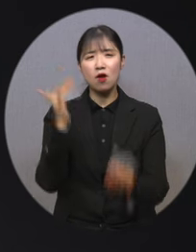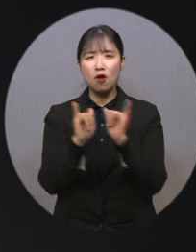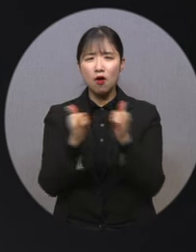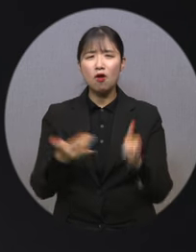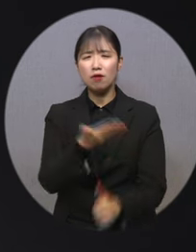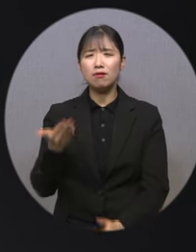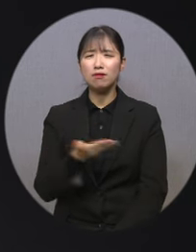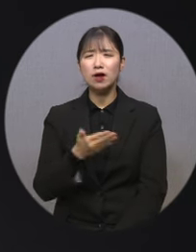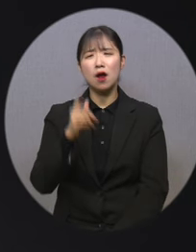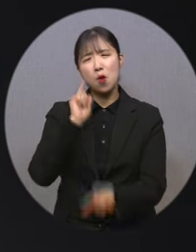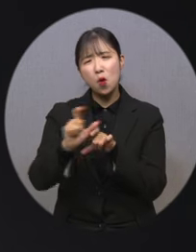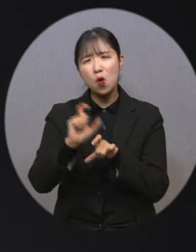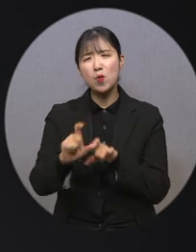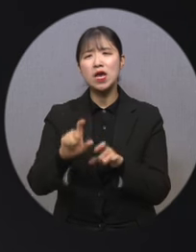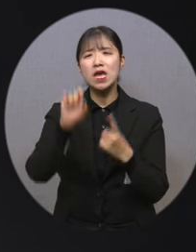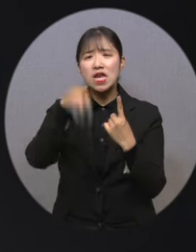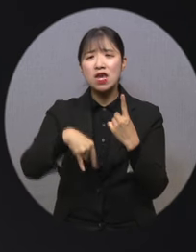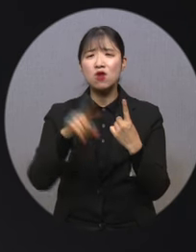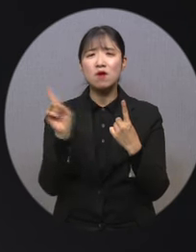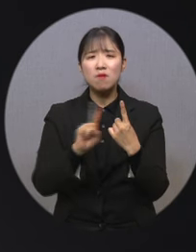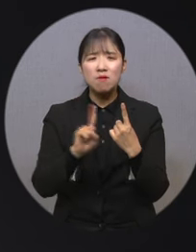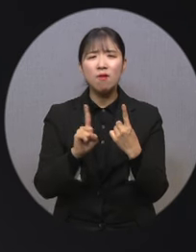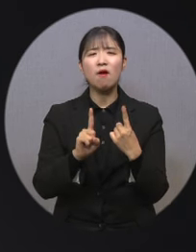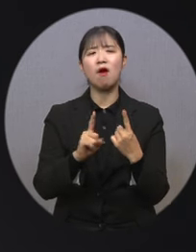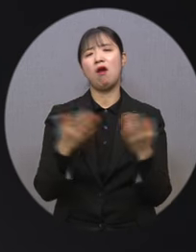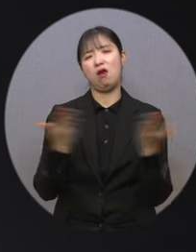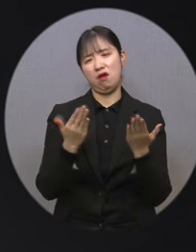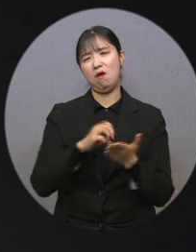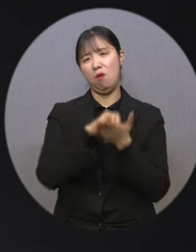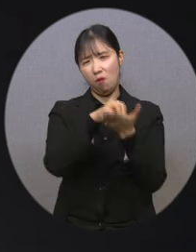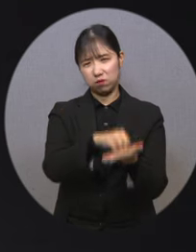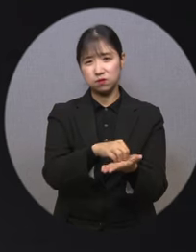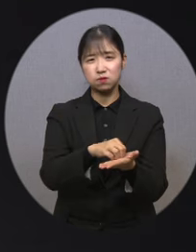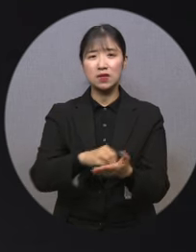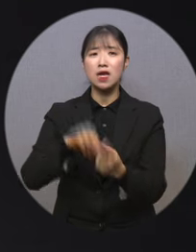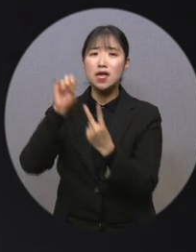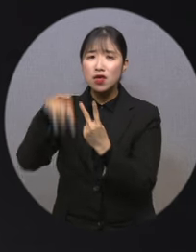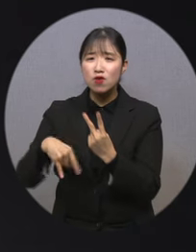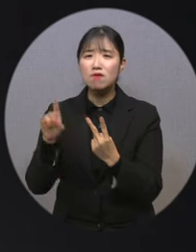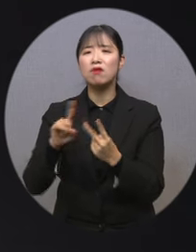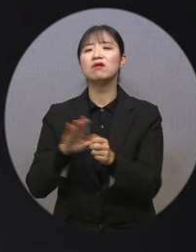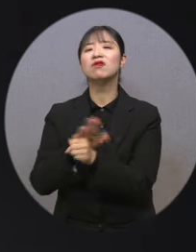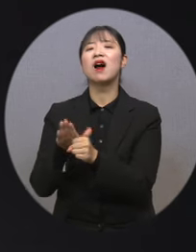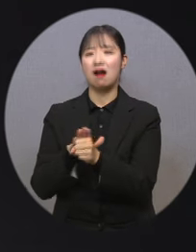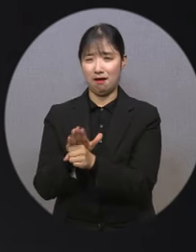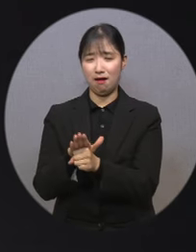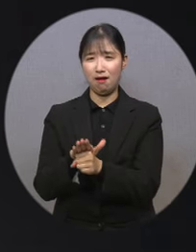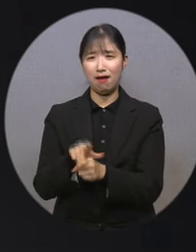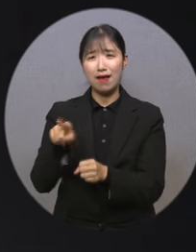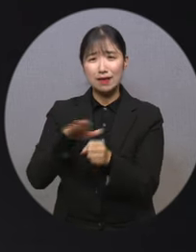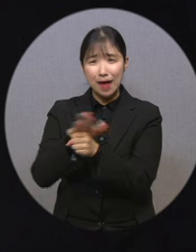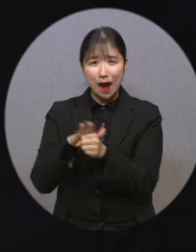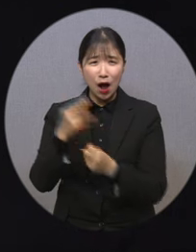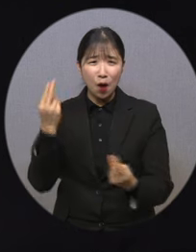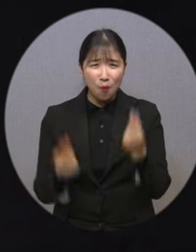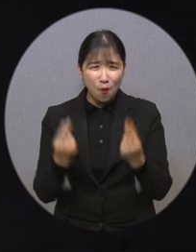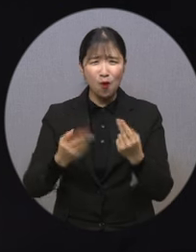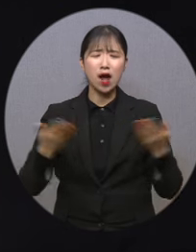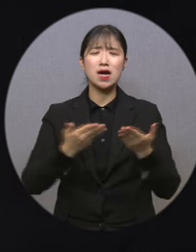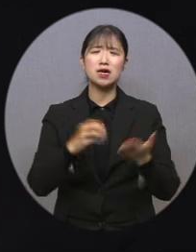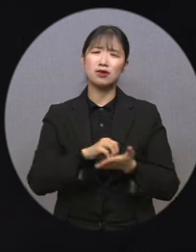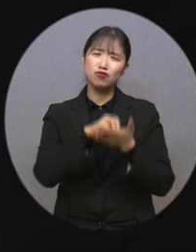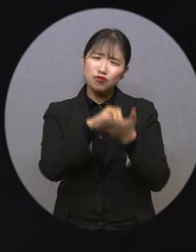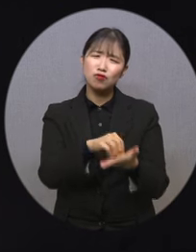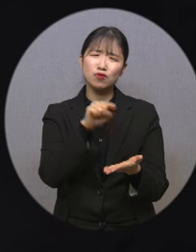고민이요. 1위가 바로 취업이고 2위가 사랑이라고 하더라고요. 자, 그래서 사랑을 제친 취업, 또 이 청년들의 취업에 대한